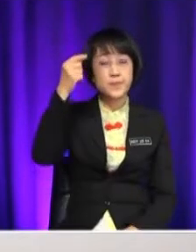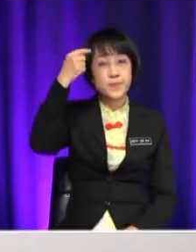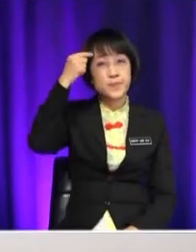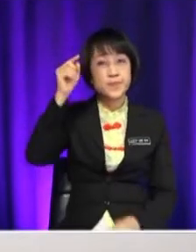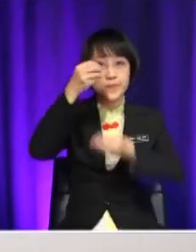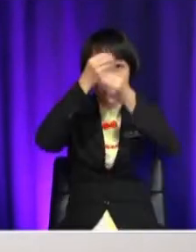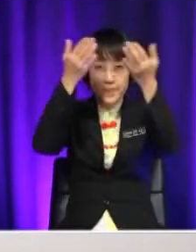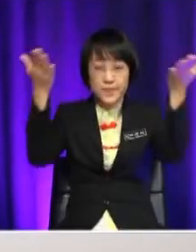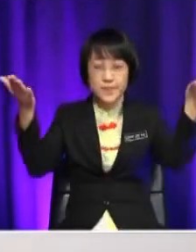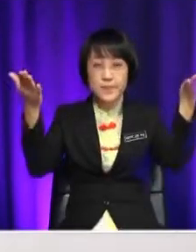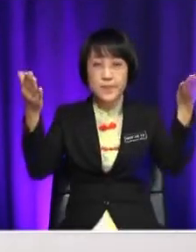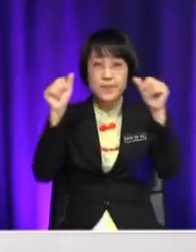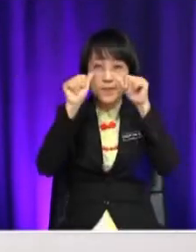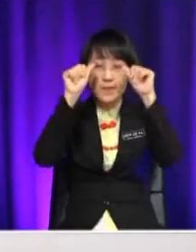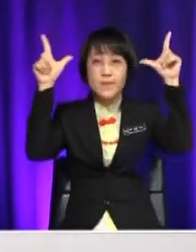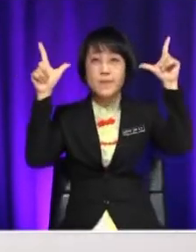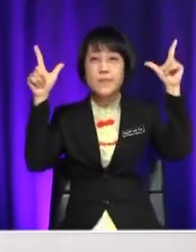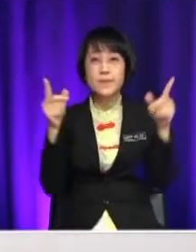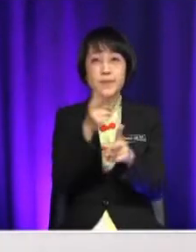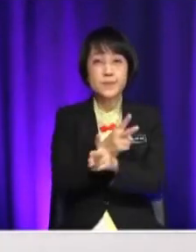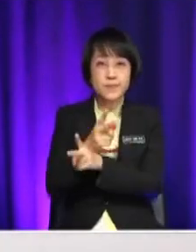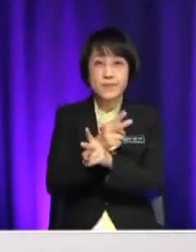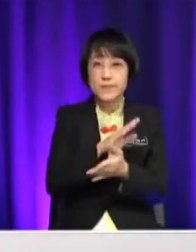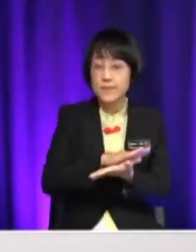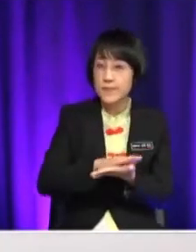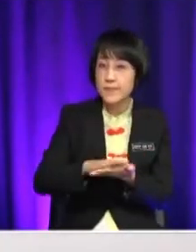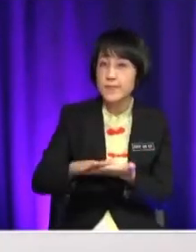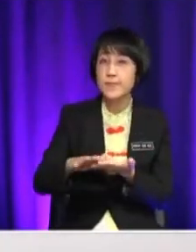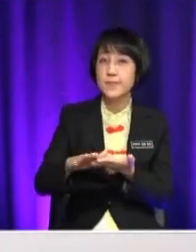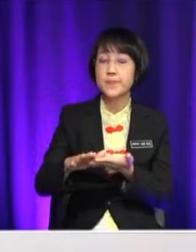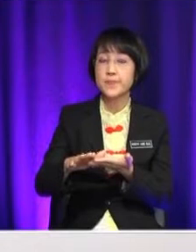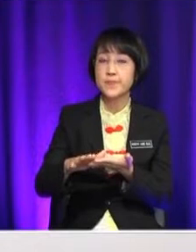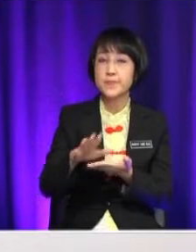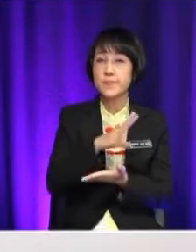kepentingan penjagaan kebersihan dan alam semula jadi kepada masyarakat umum.